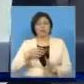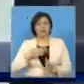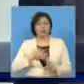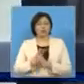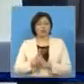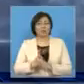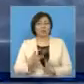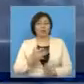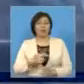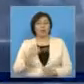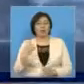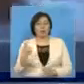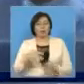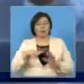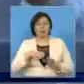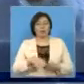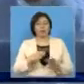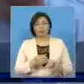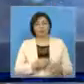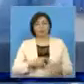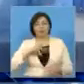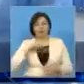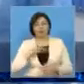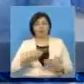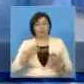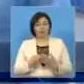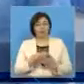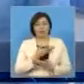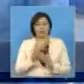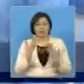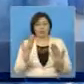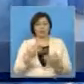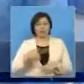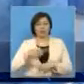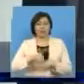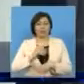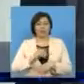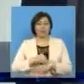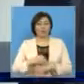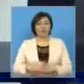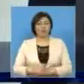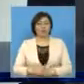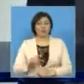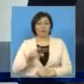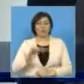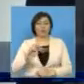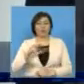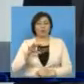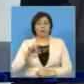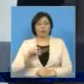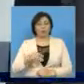бастысы, пандемияның бірінші толқында қателікті қайталамауымыз керек, деді аймақ басшысы. Пульмонология орталығына келіп